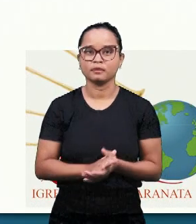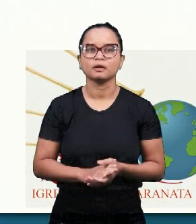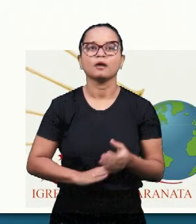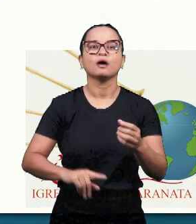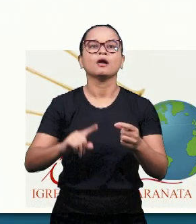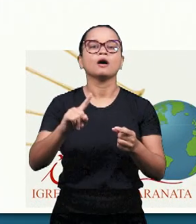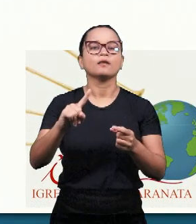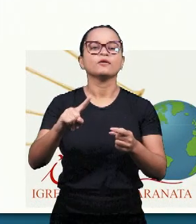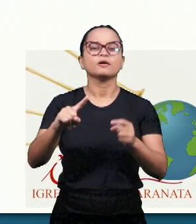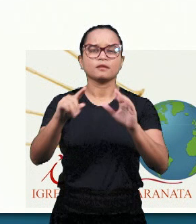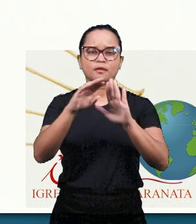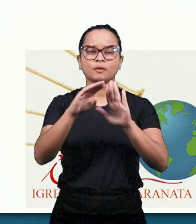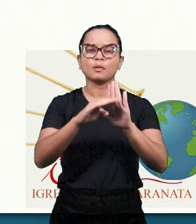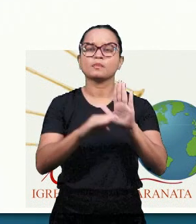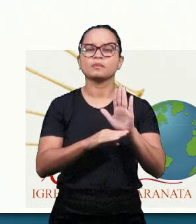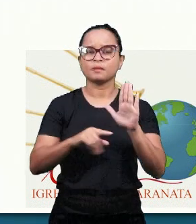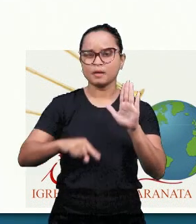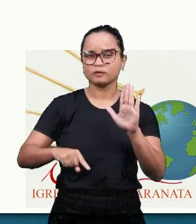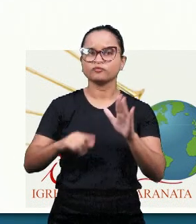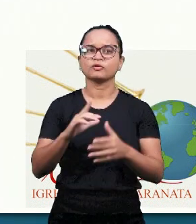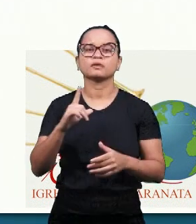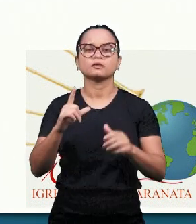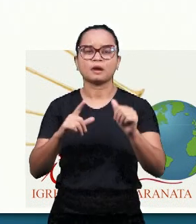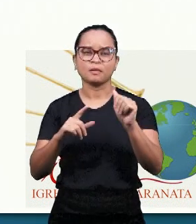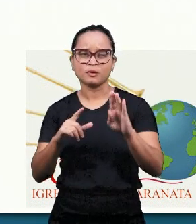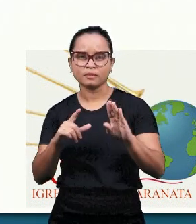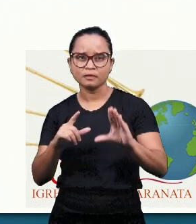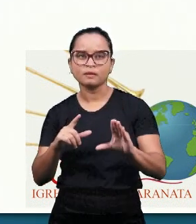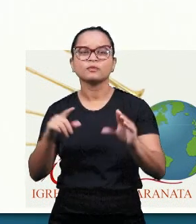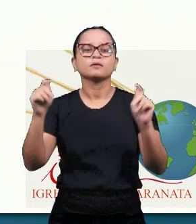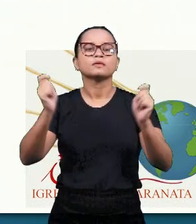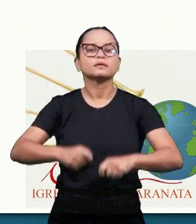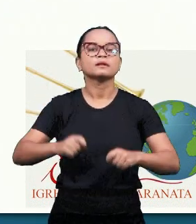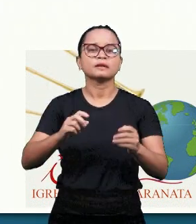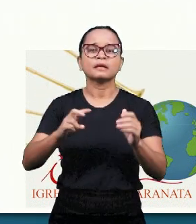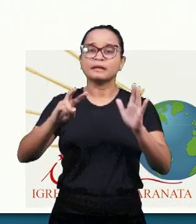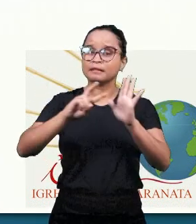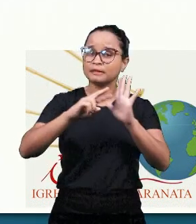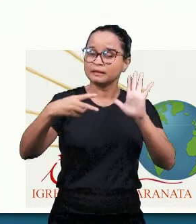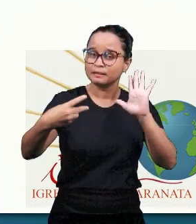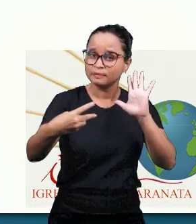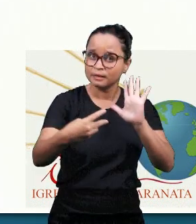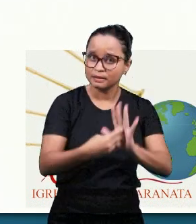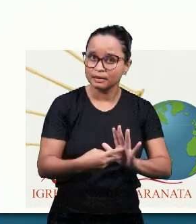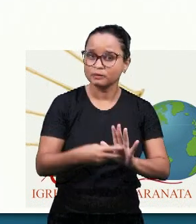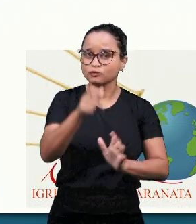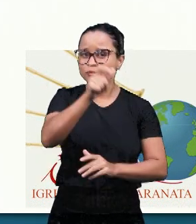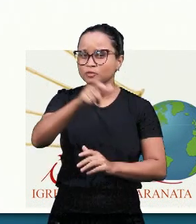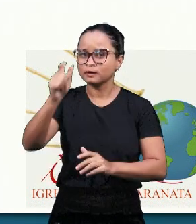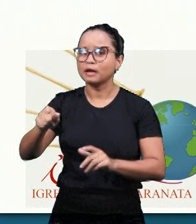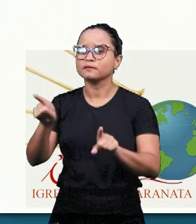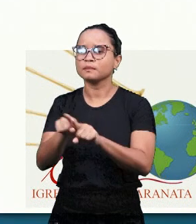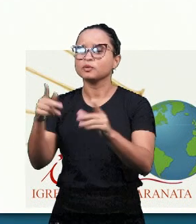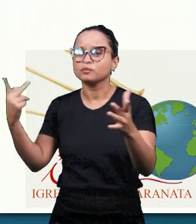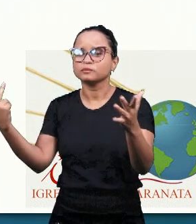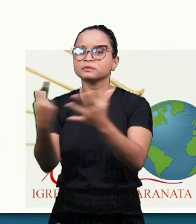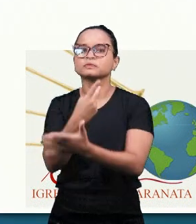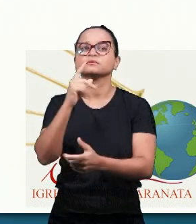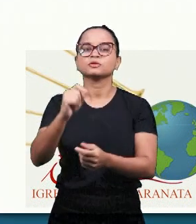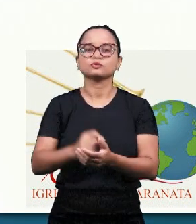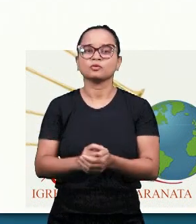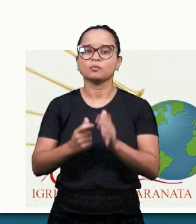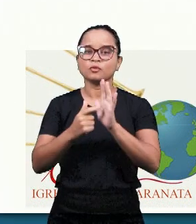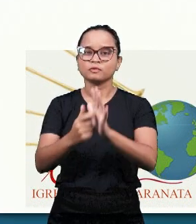selon les points ci-dessous, citez les significations des personnages et des faits considérant